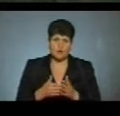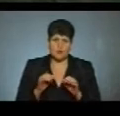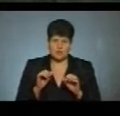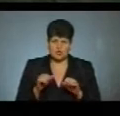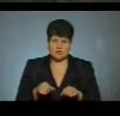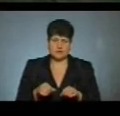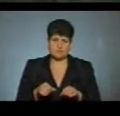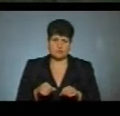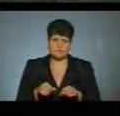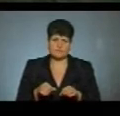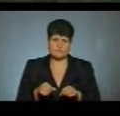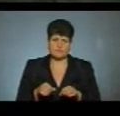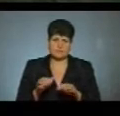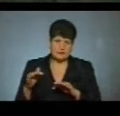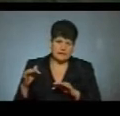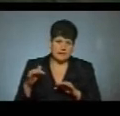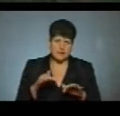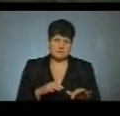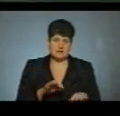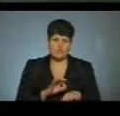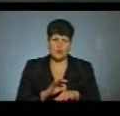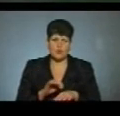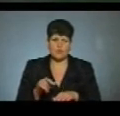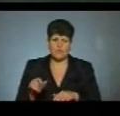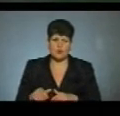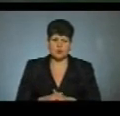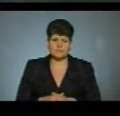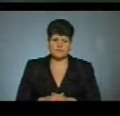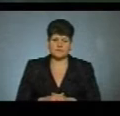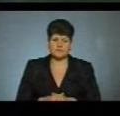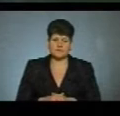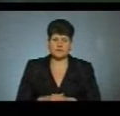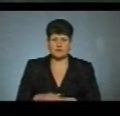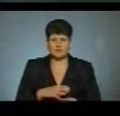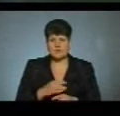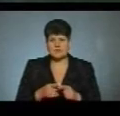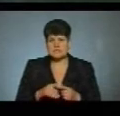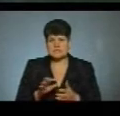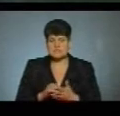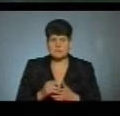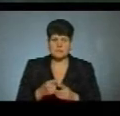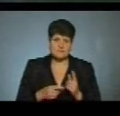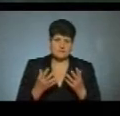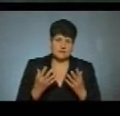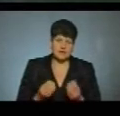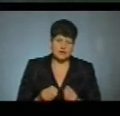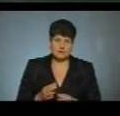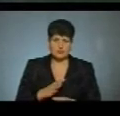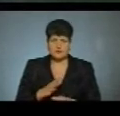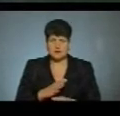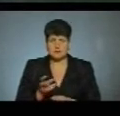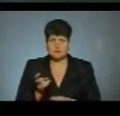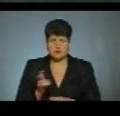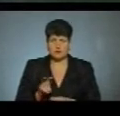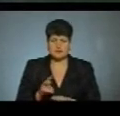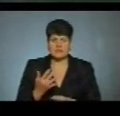можливого напливу хворих. Ну, іноді це займає до півдня, іноді ми виходимо